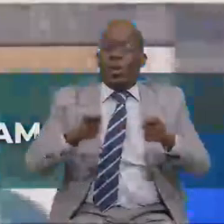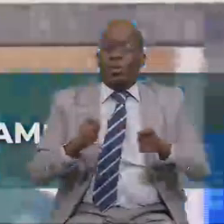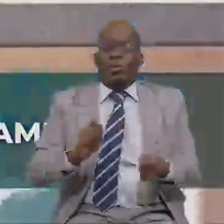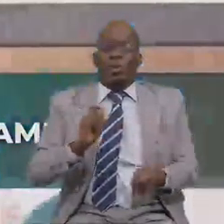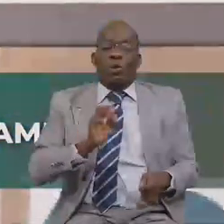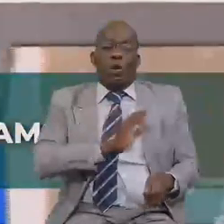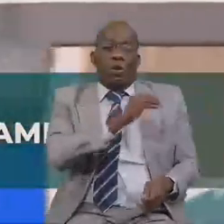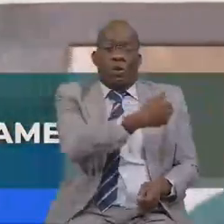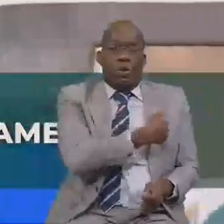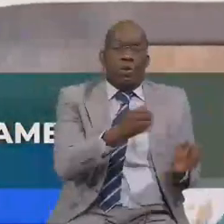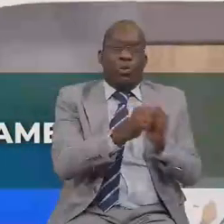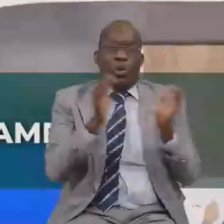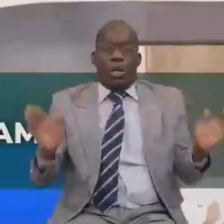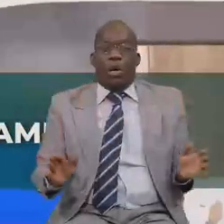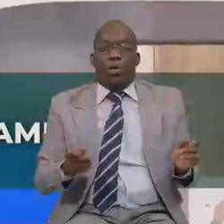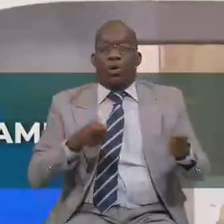indomptés.